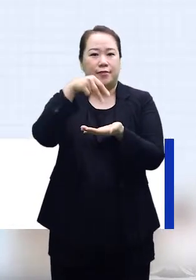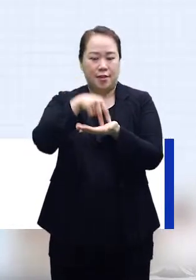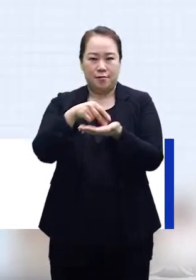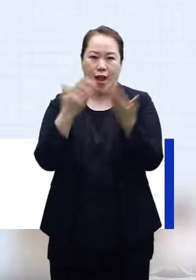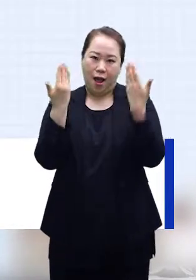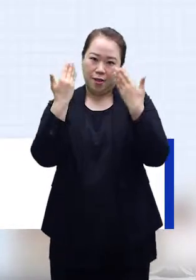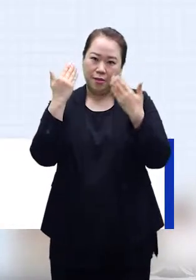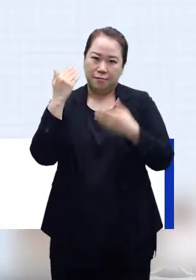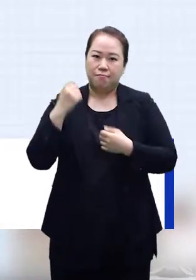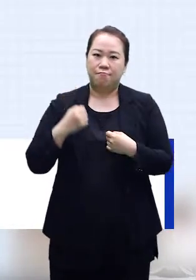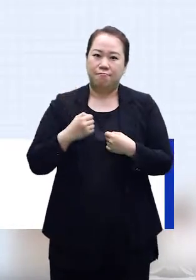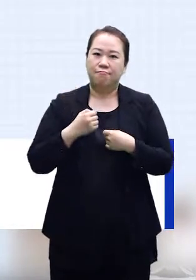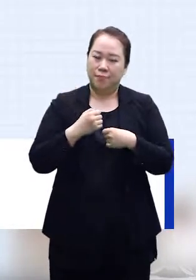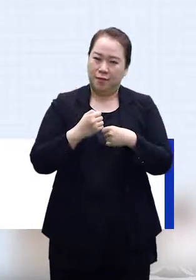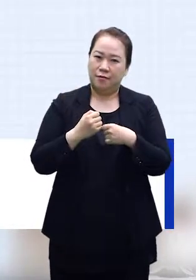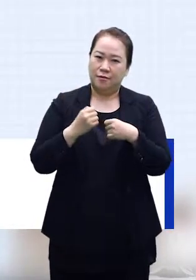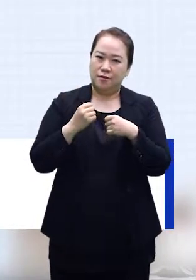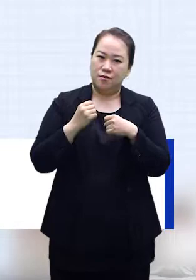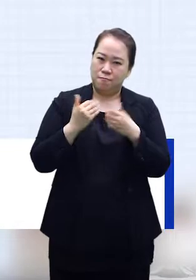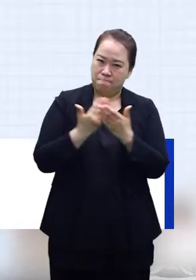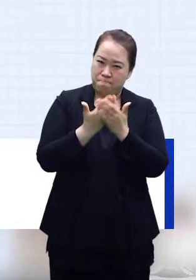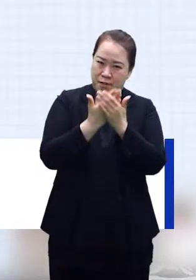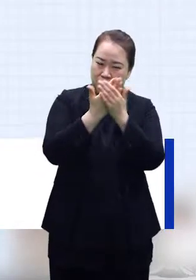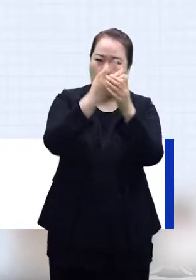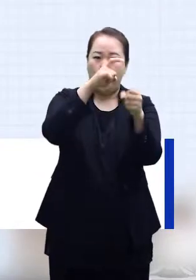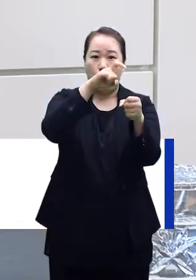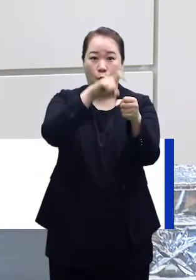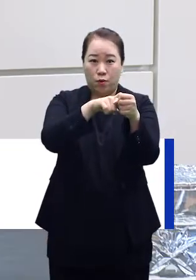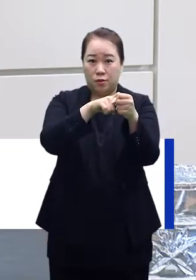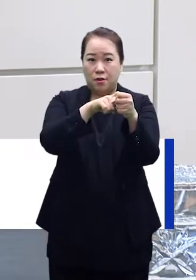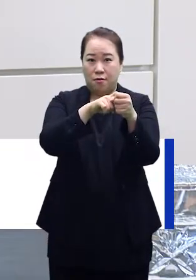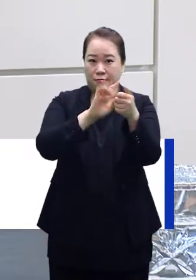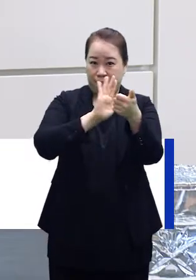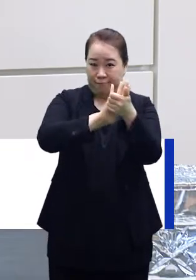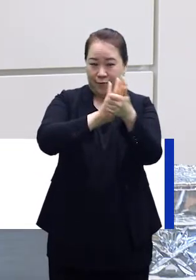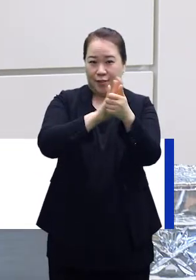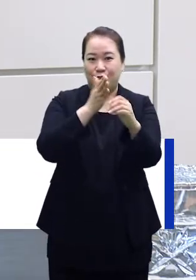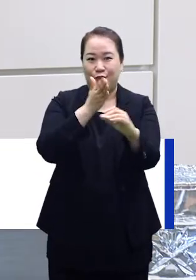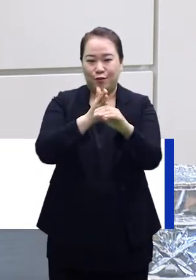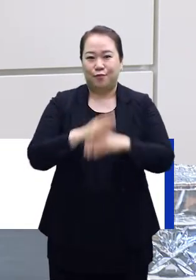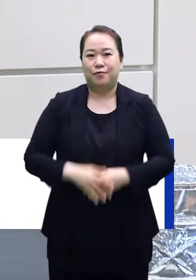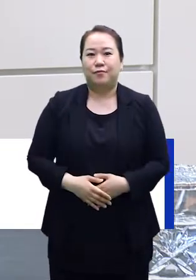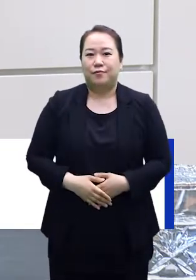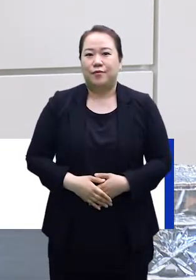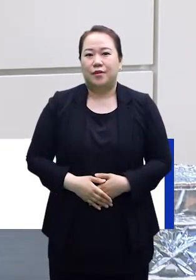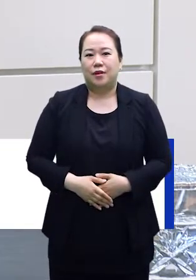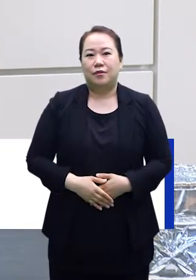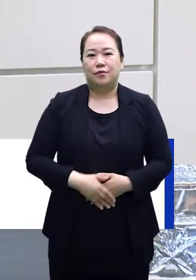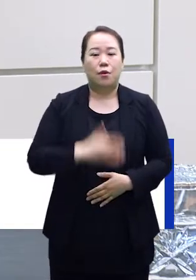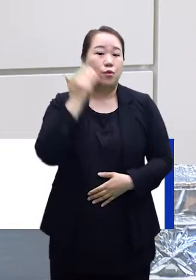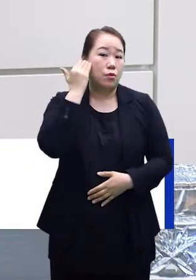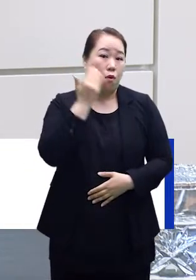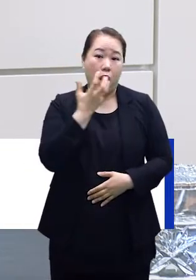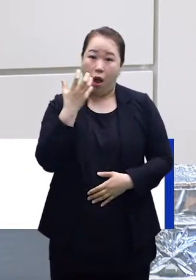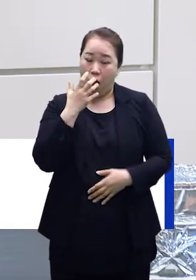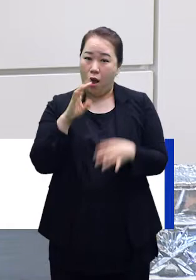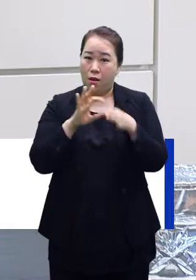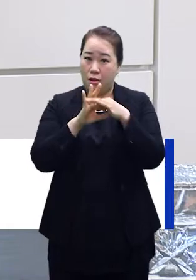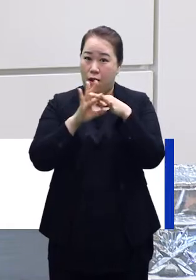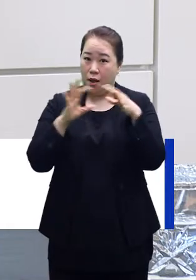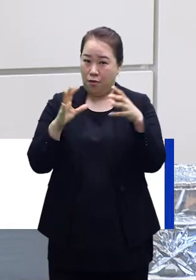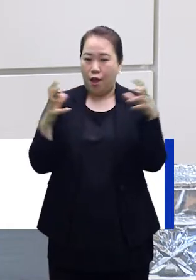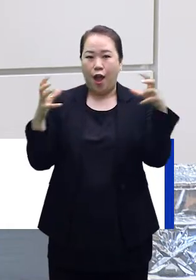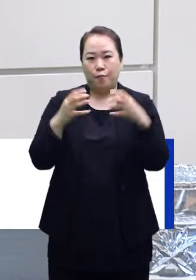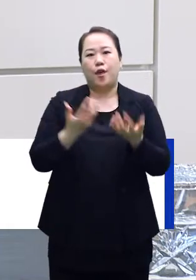학습 능력을 향상시킬 수 있도록 노력하고 있습니다. 특히 장애, 비장애 학생이 함께 어울리는 기회를